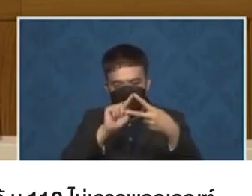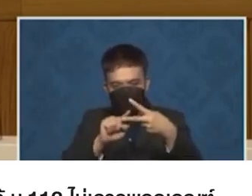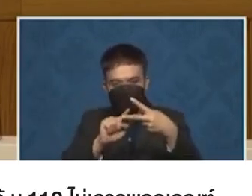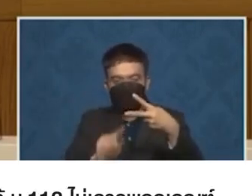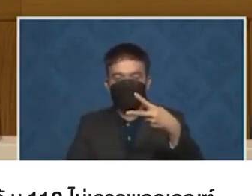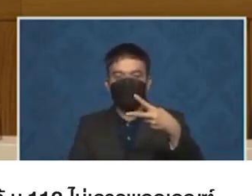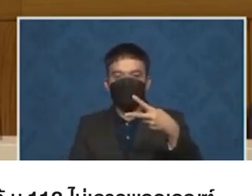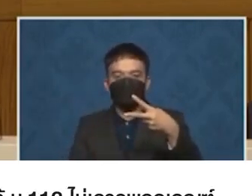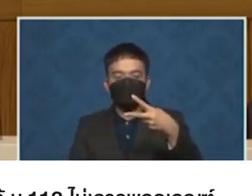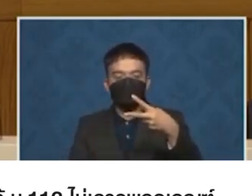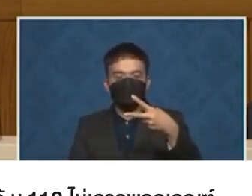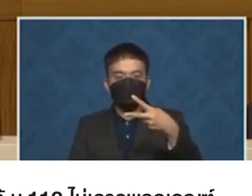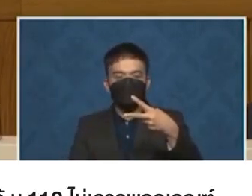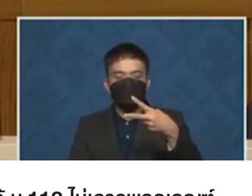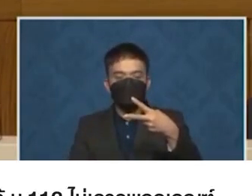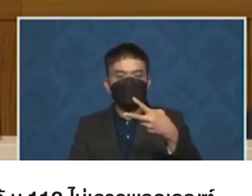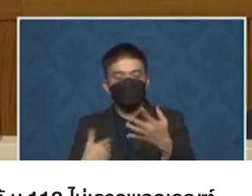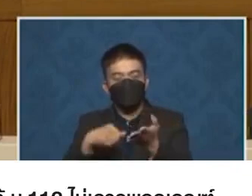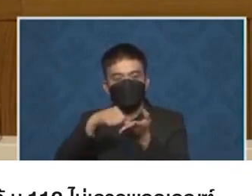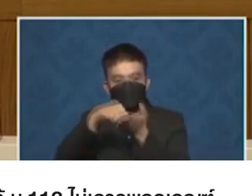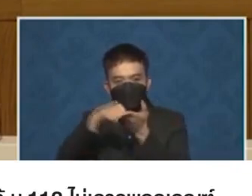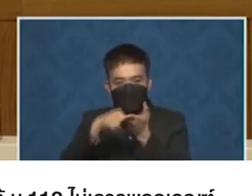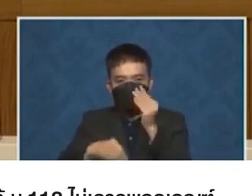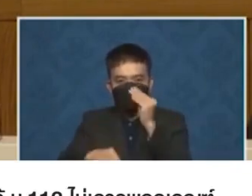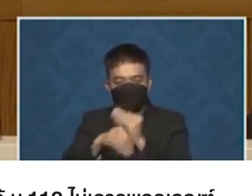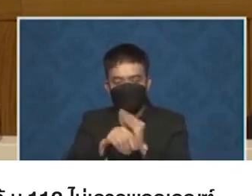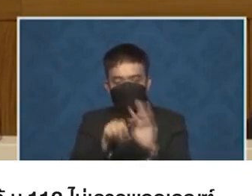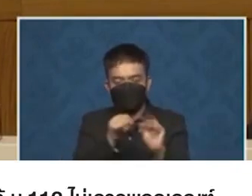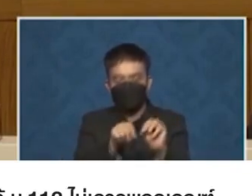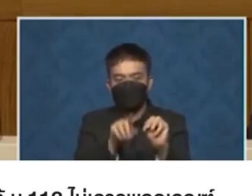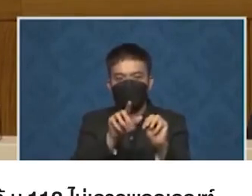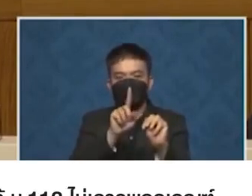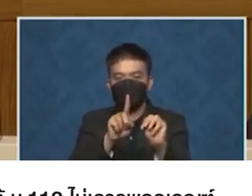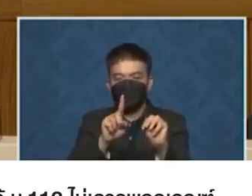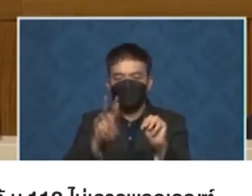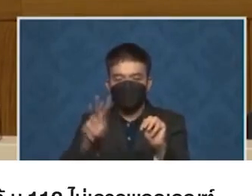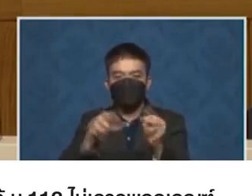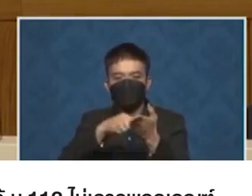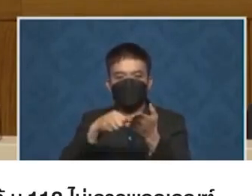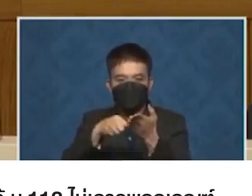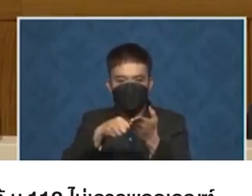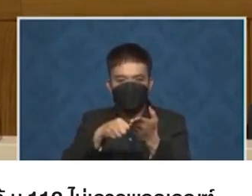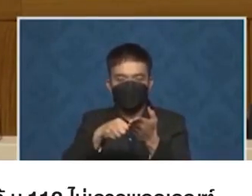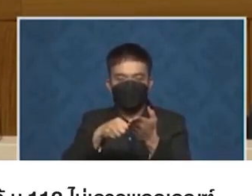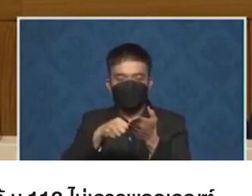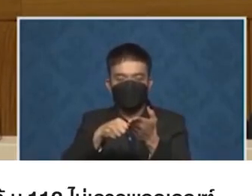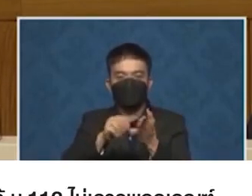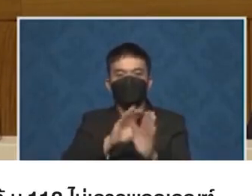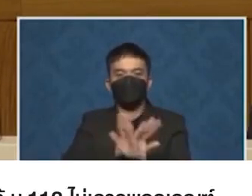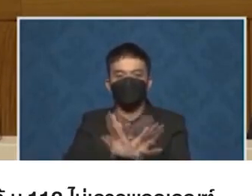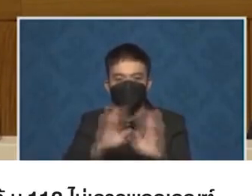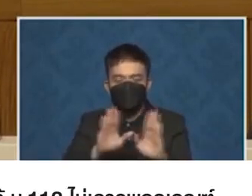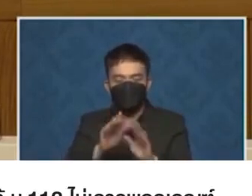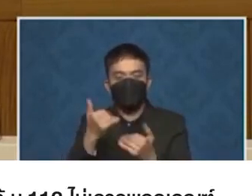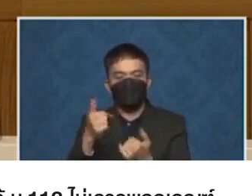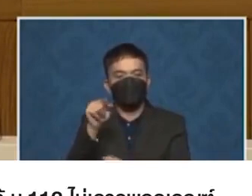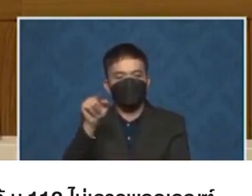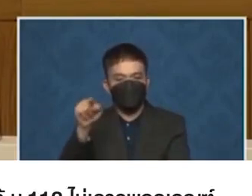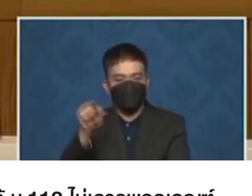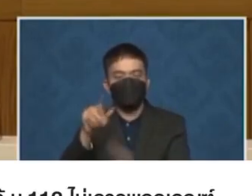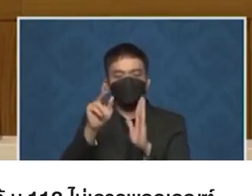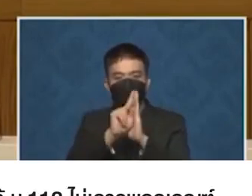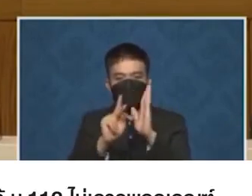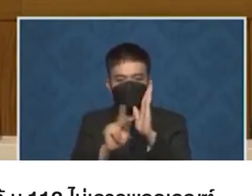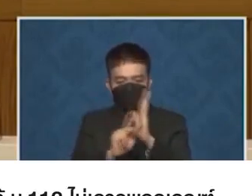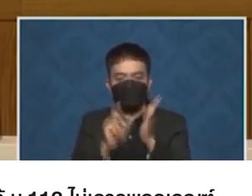เรียกร้องในเรื่องของการแก้ไขมาตรา112ก็เป็นบทกฎหมายที่บัญญัติขึ้นม